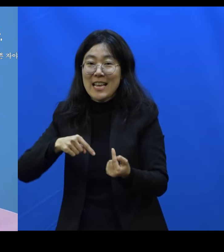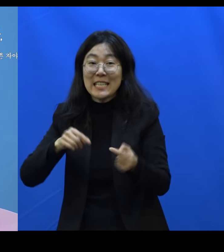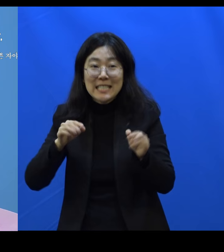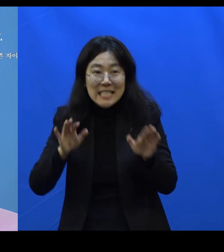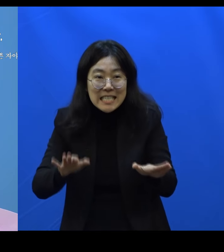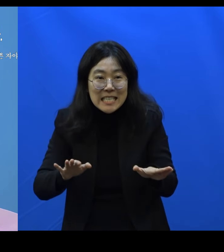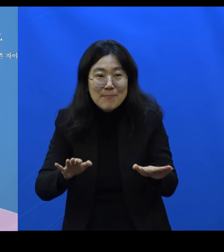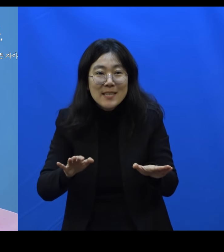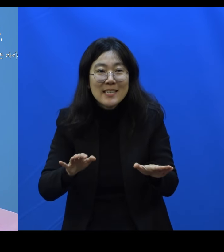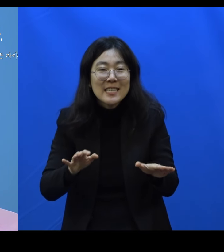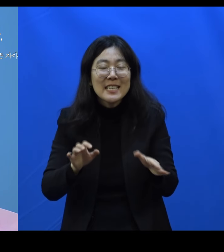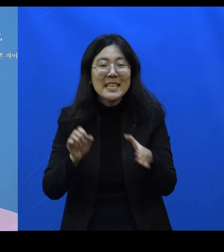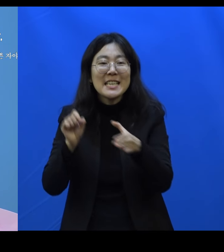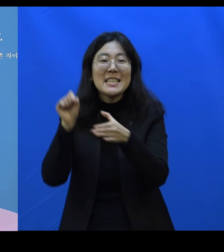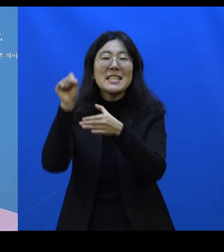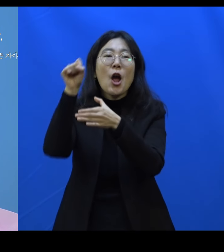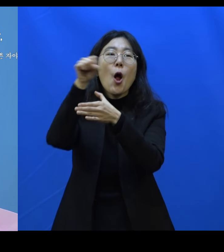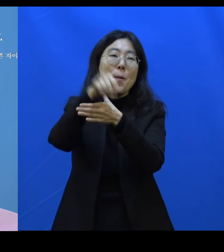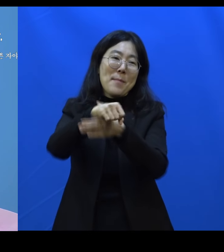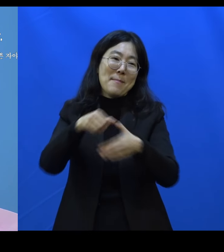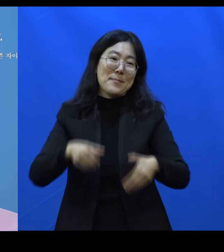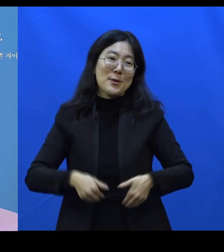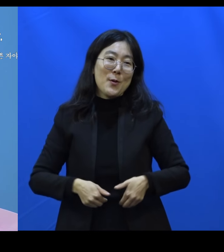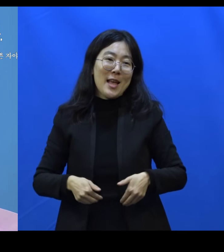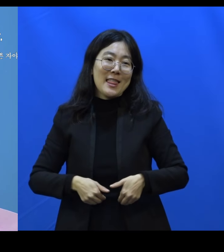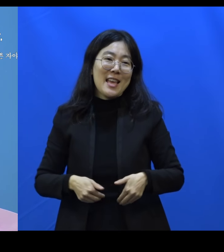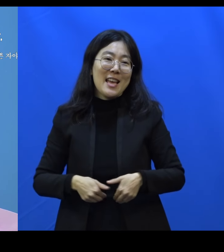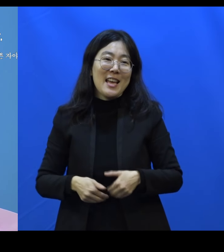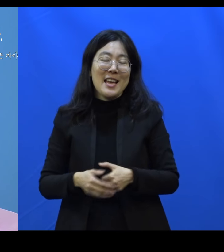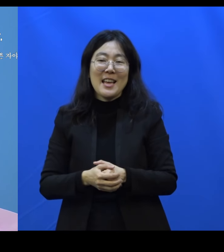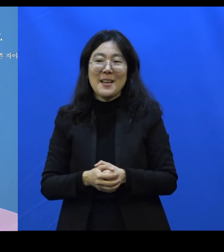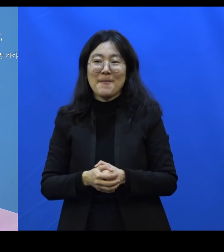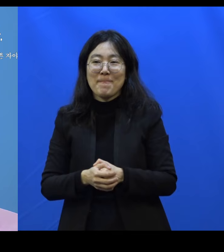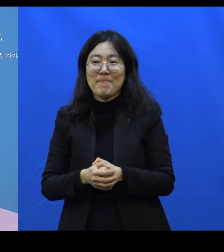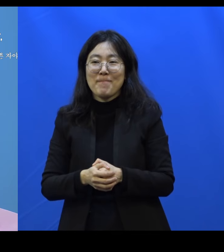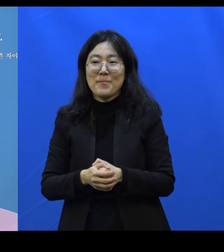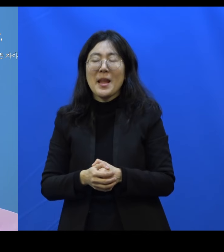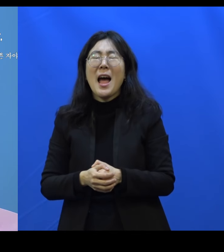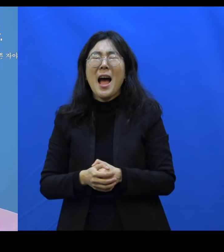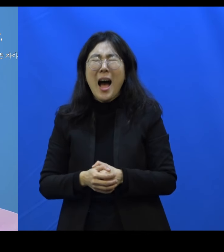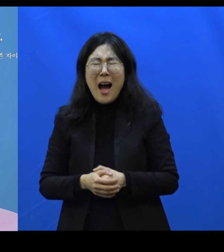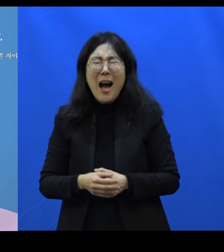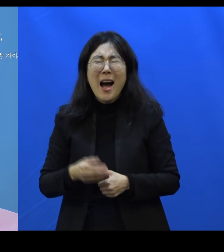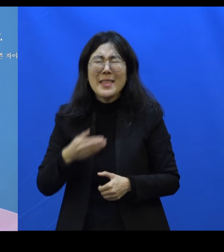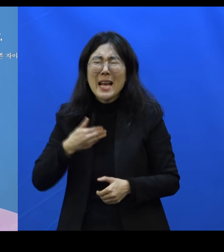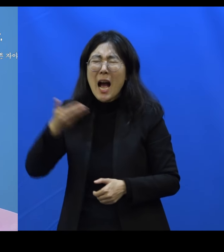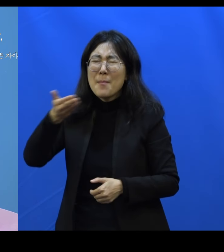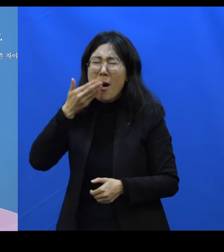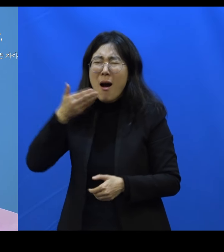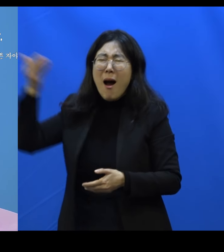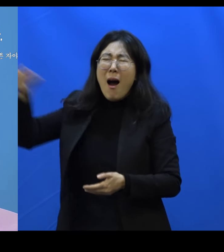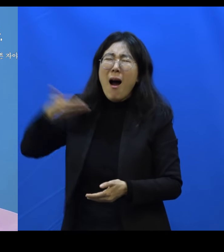때, 이 전환기가 찾아올 때 인생이 제2의 인생이 되는 거예요.